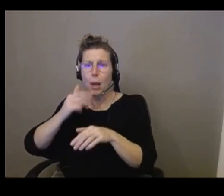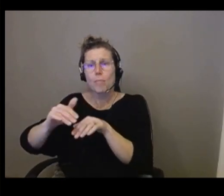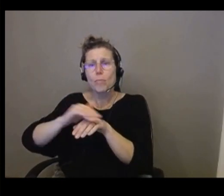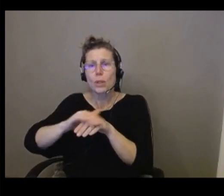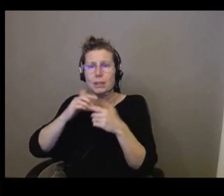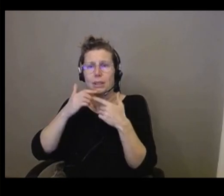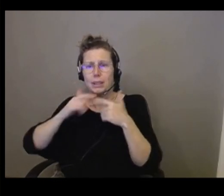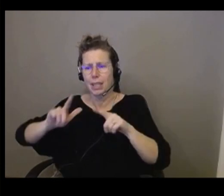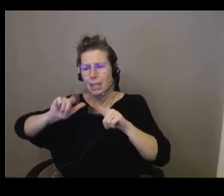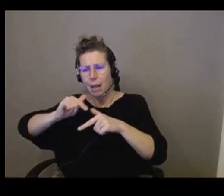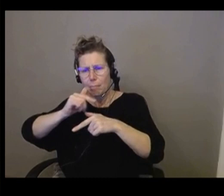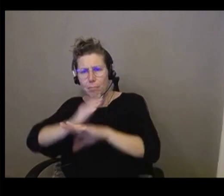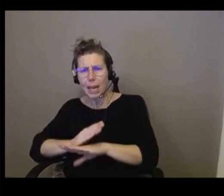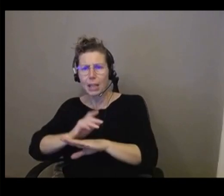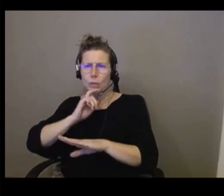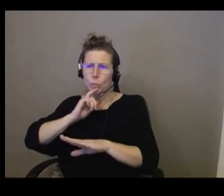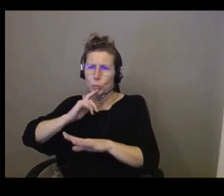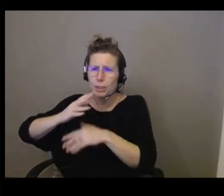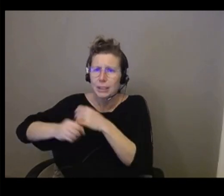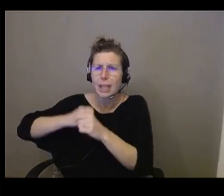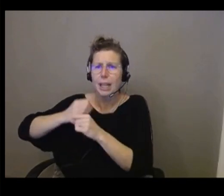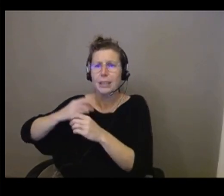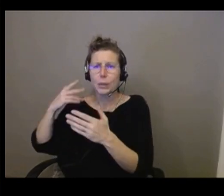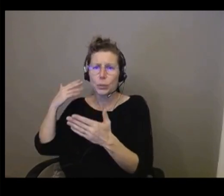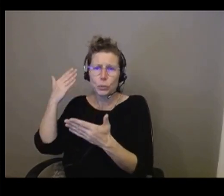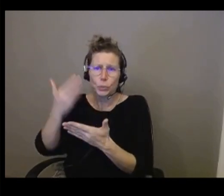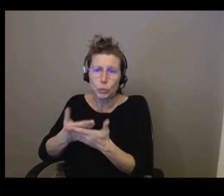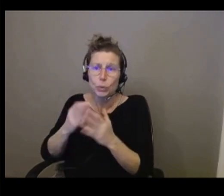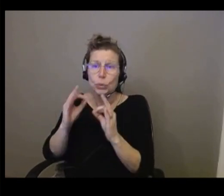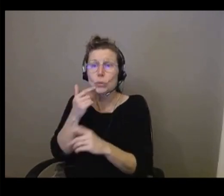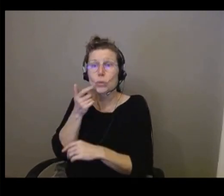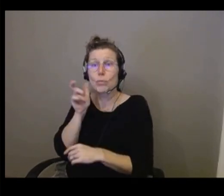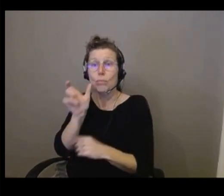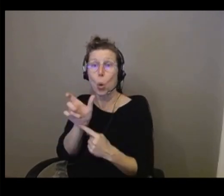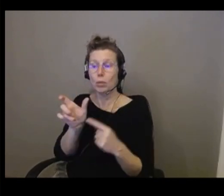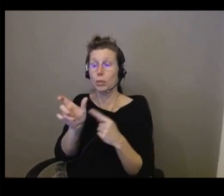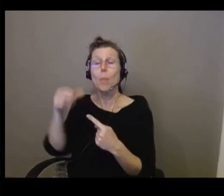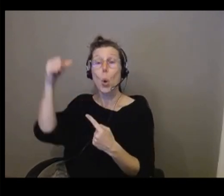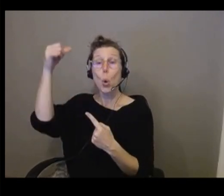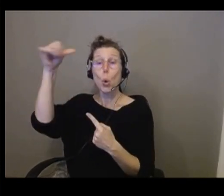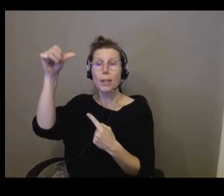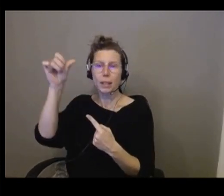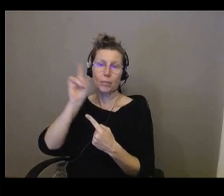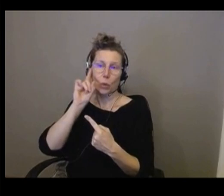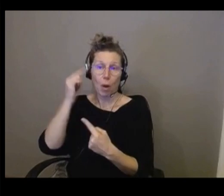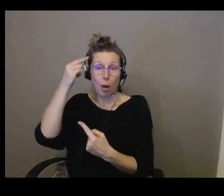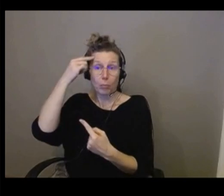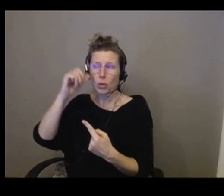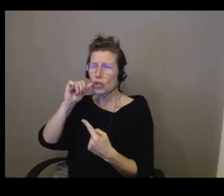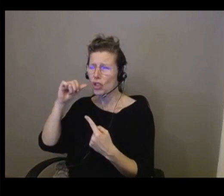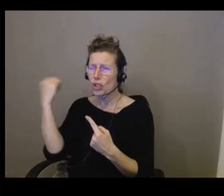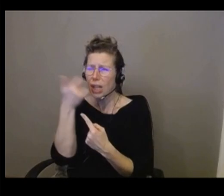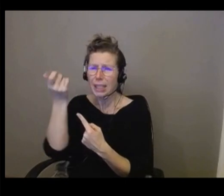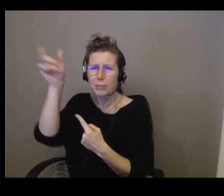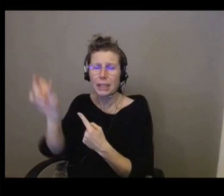donc avec l'idée de se dire que chaque voyageur est unique. Alors c'est forcément un challenge quand on est dans